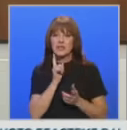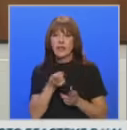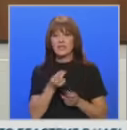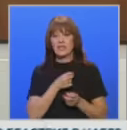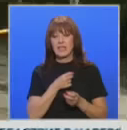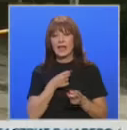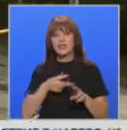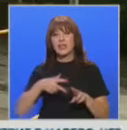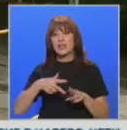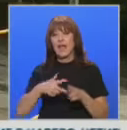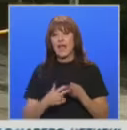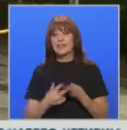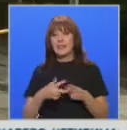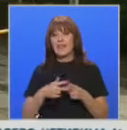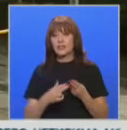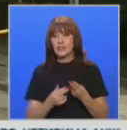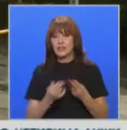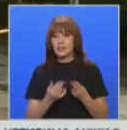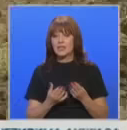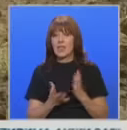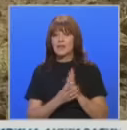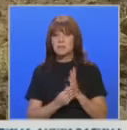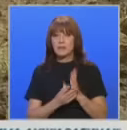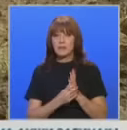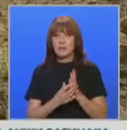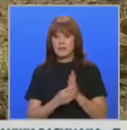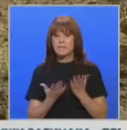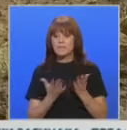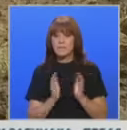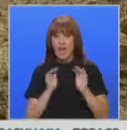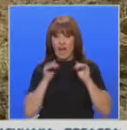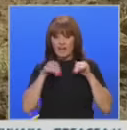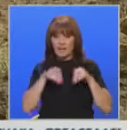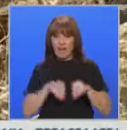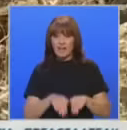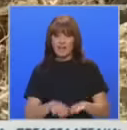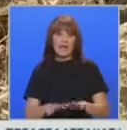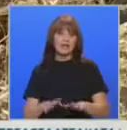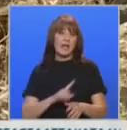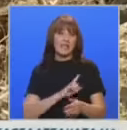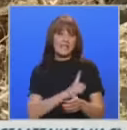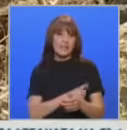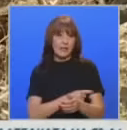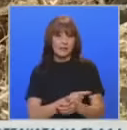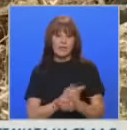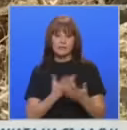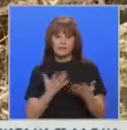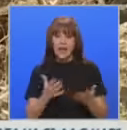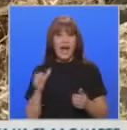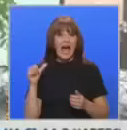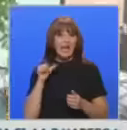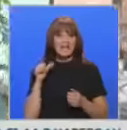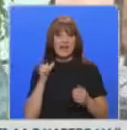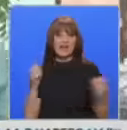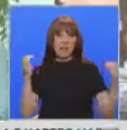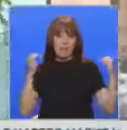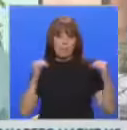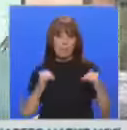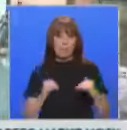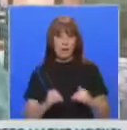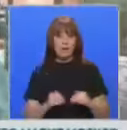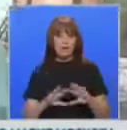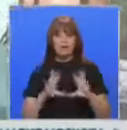техническите експертизи. Ударен от огромна приливна вълна, основната конструкция на моста устоява, но асфалтовите платна на места пропадат. Всичко